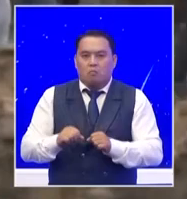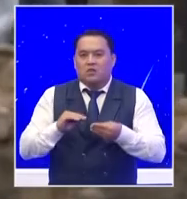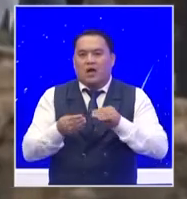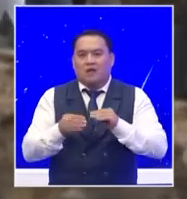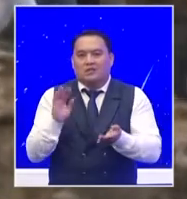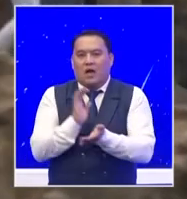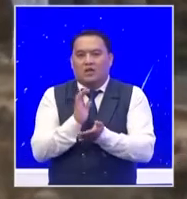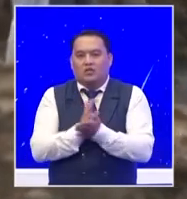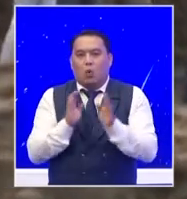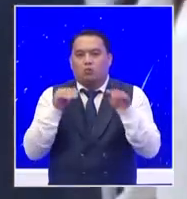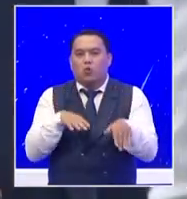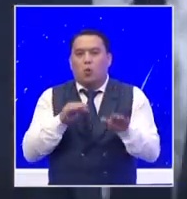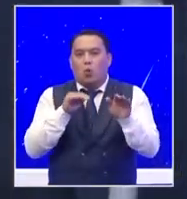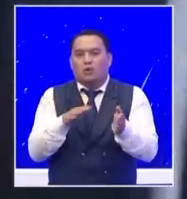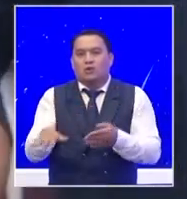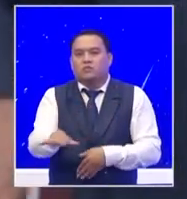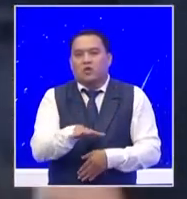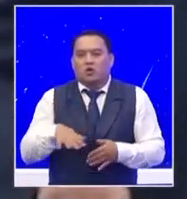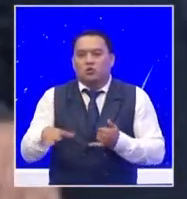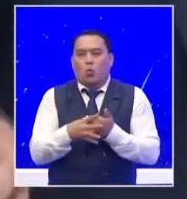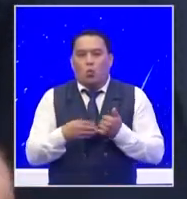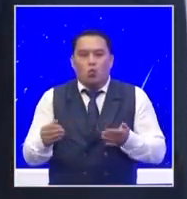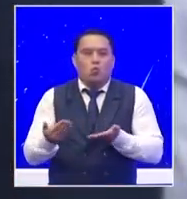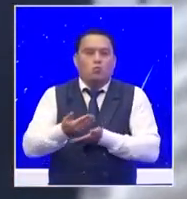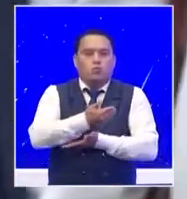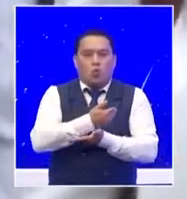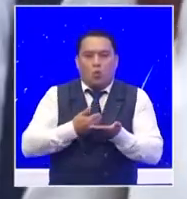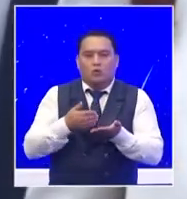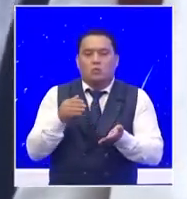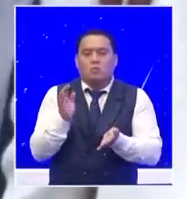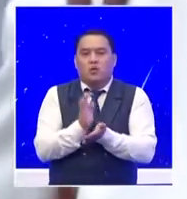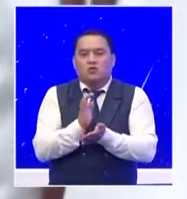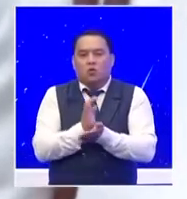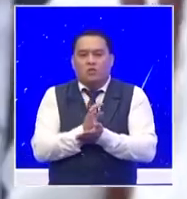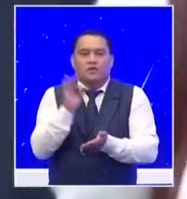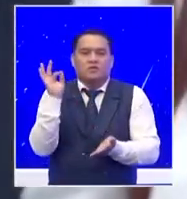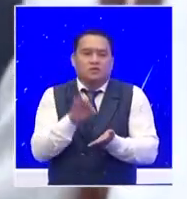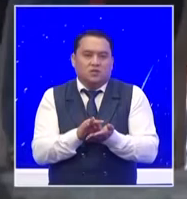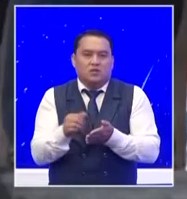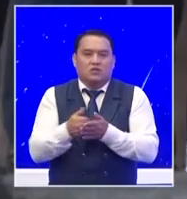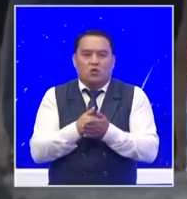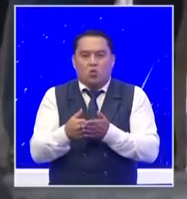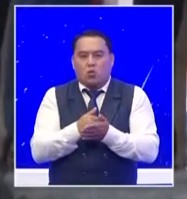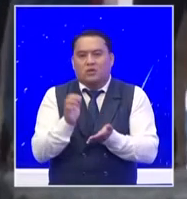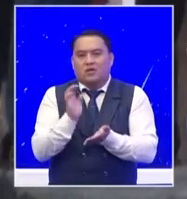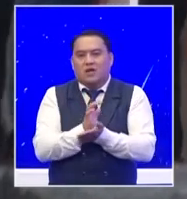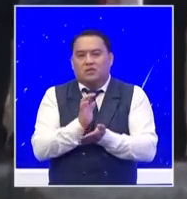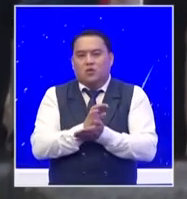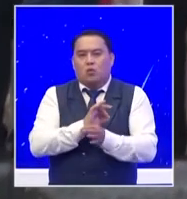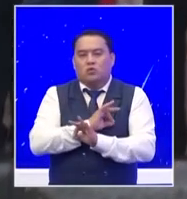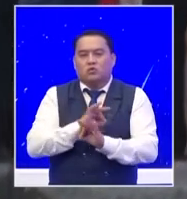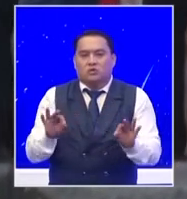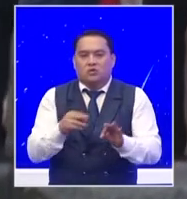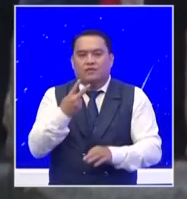пластикового загрязнения моря и побережья, в том числе об уборке пляжа и морского дна, цель которых – добиться нулевого уровня загрязнения